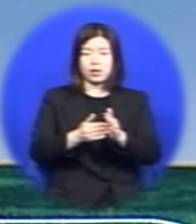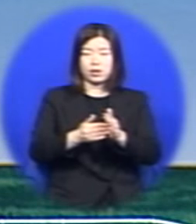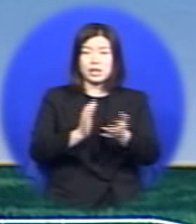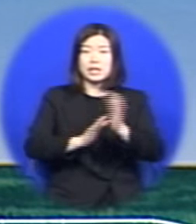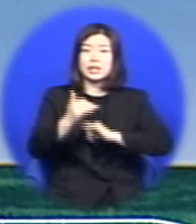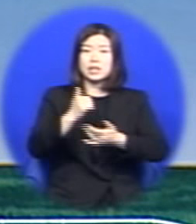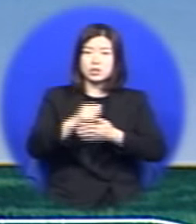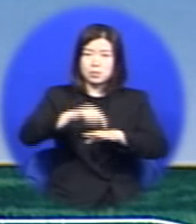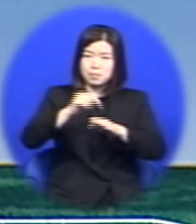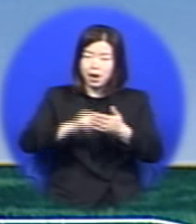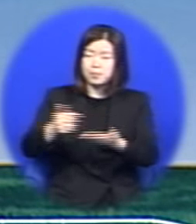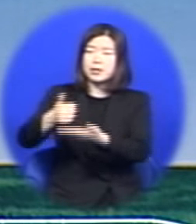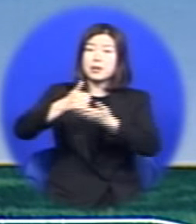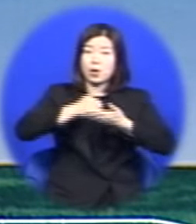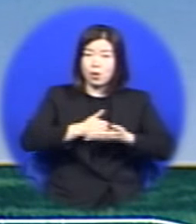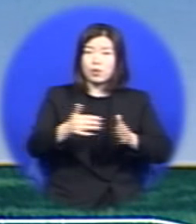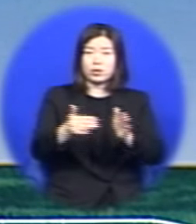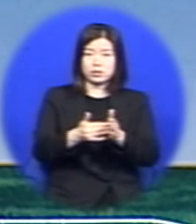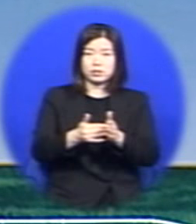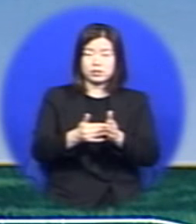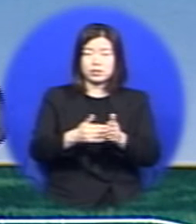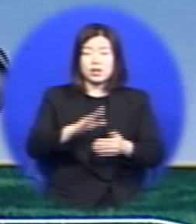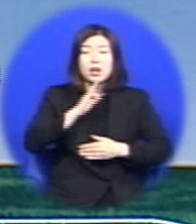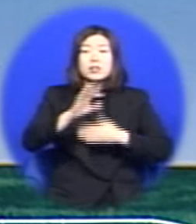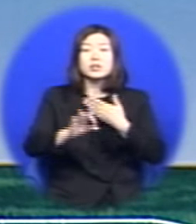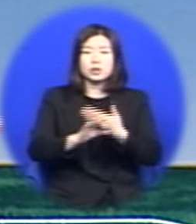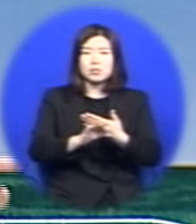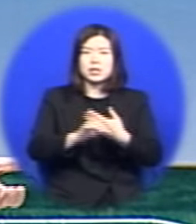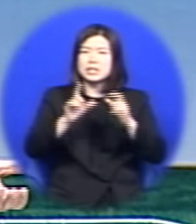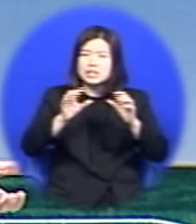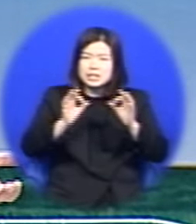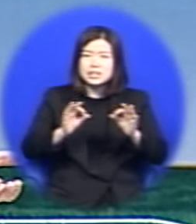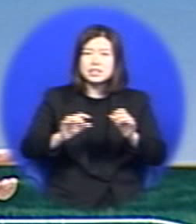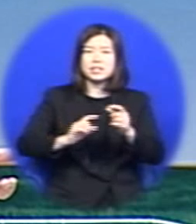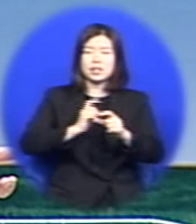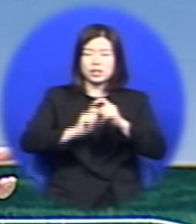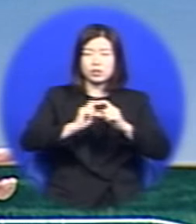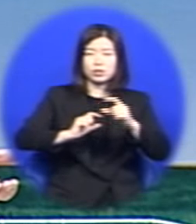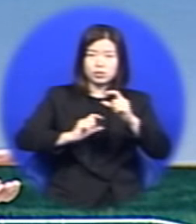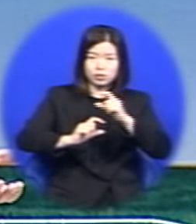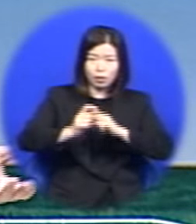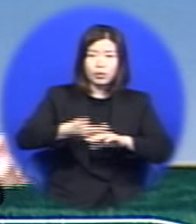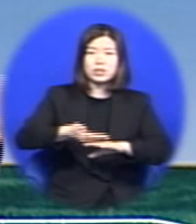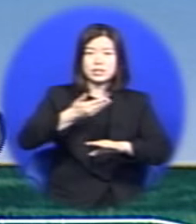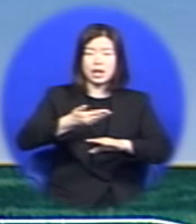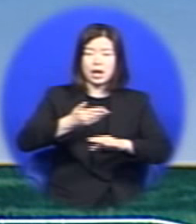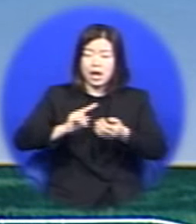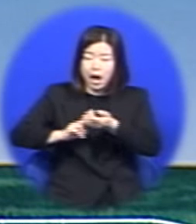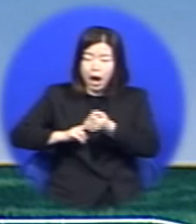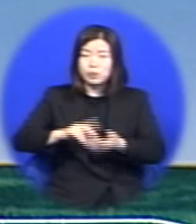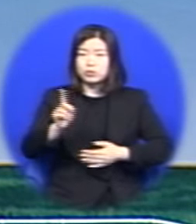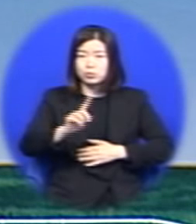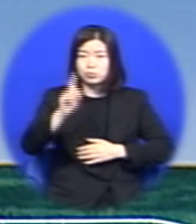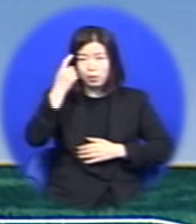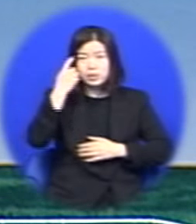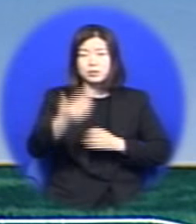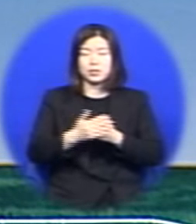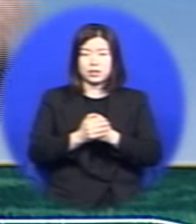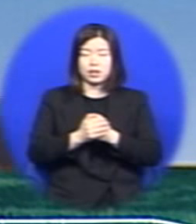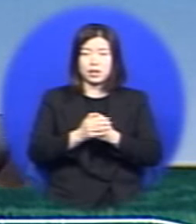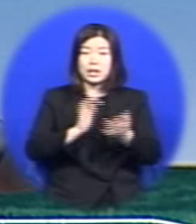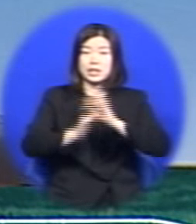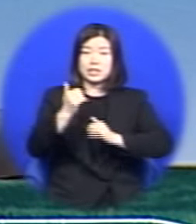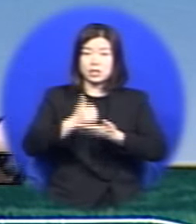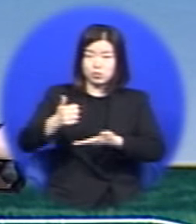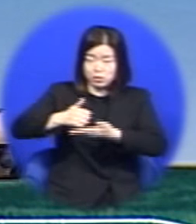마음에 영접했단 말이에요. 그러면 이제 더 이상 감출 게 뭐 있습니까? 예수님을 영접하고 사는 사람이 뭘